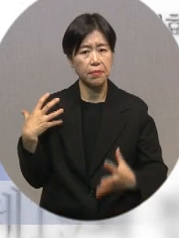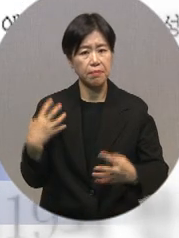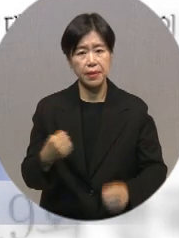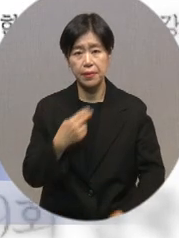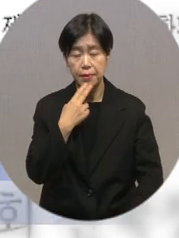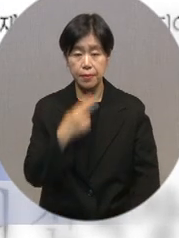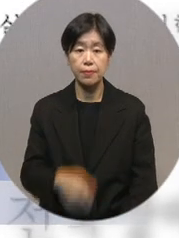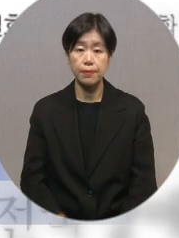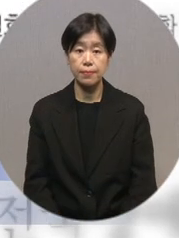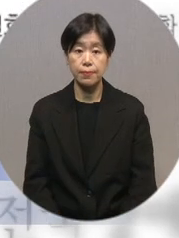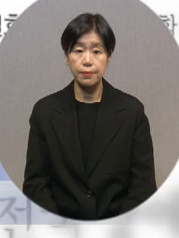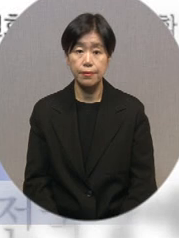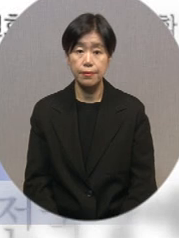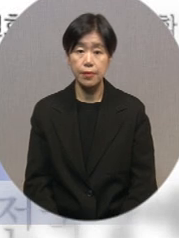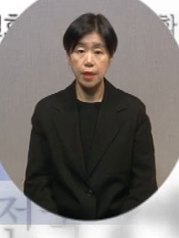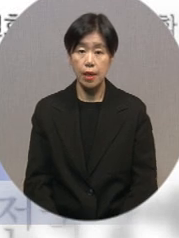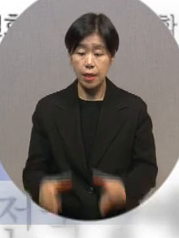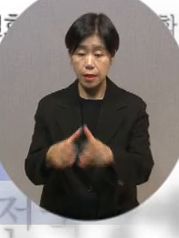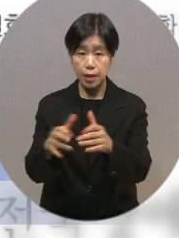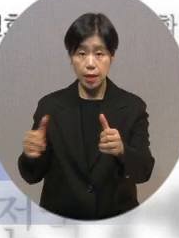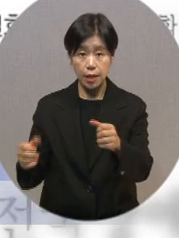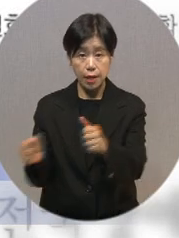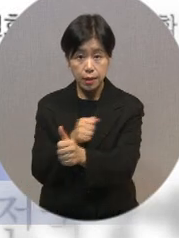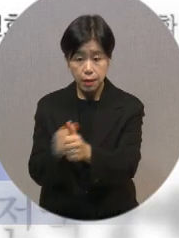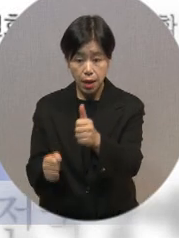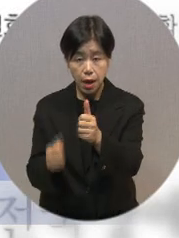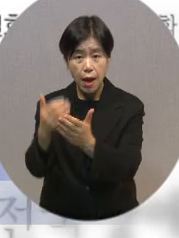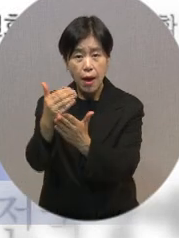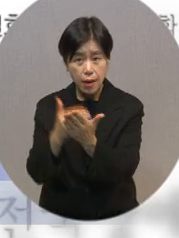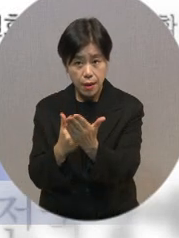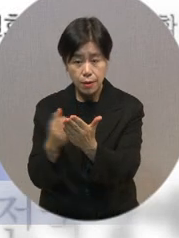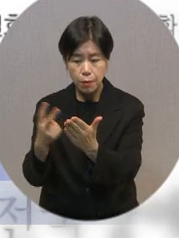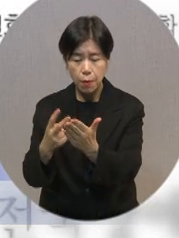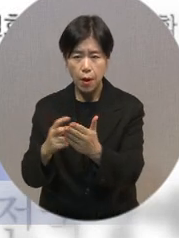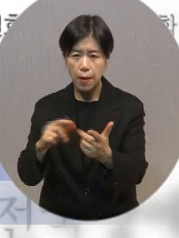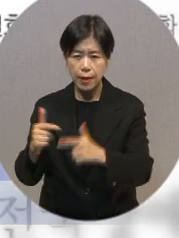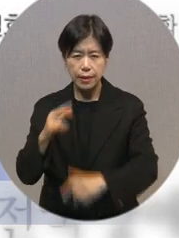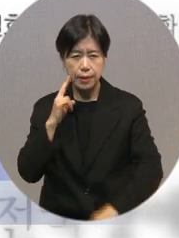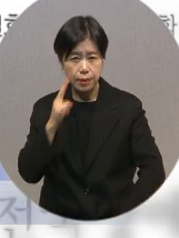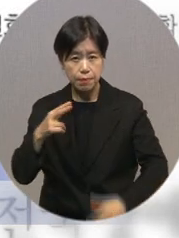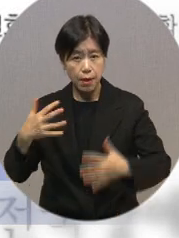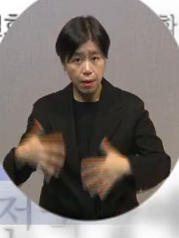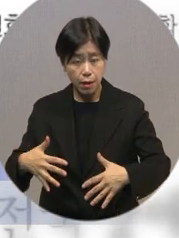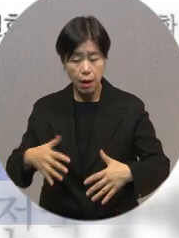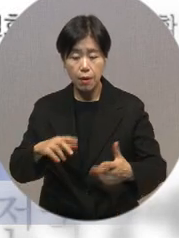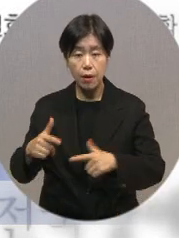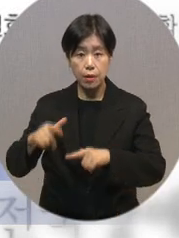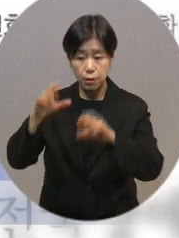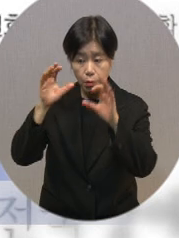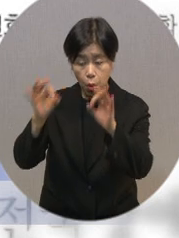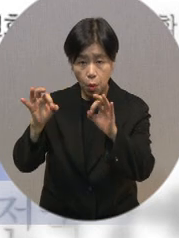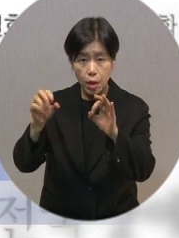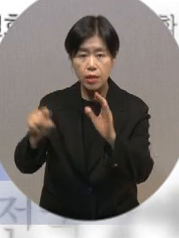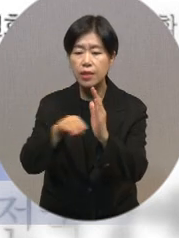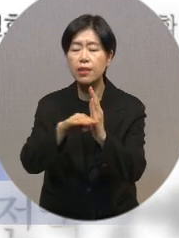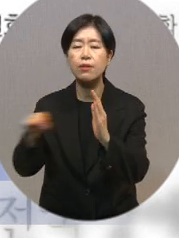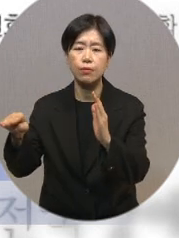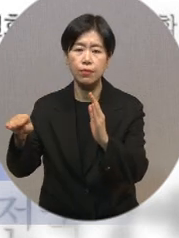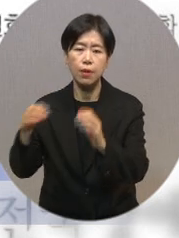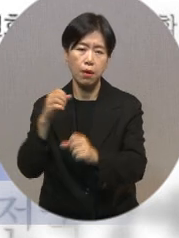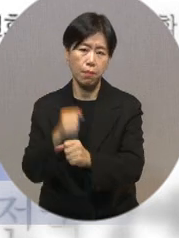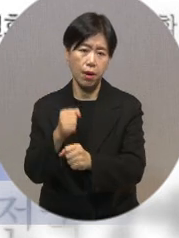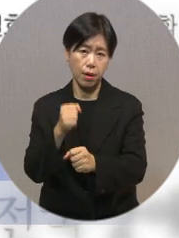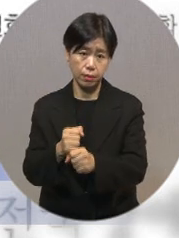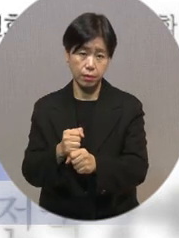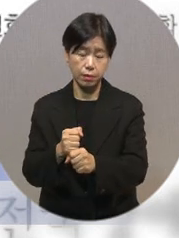합니다이 권위는 장애인 학대 행위의 유형과 정도를 고려한이 행정 처분의 기준을 마련하라고 복지부에